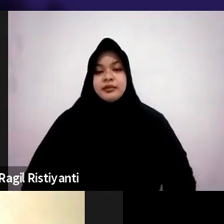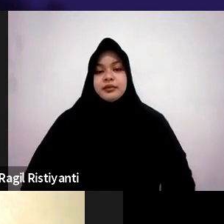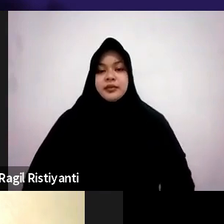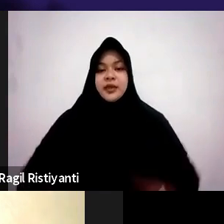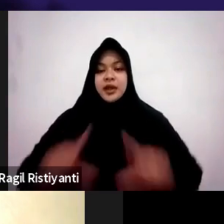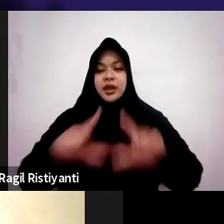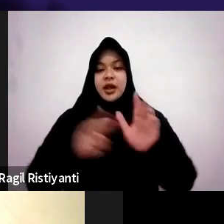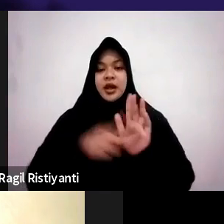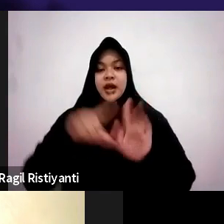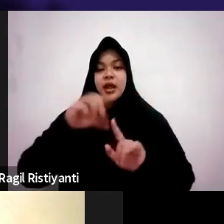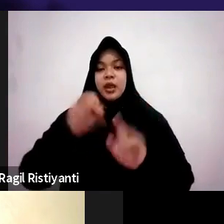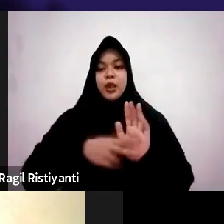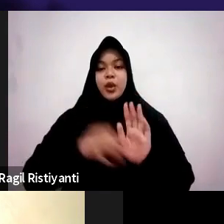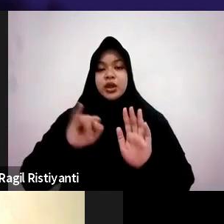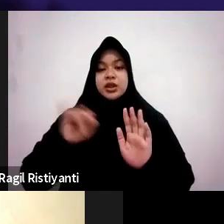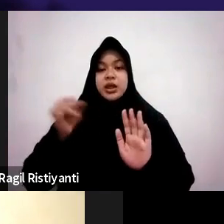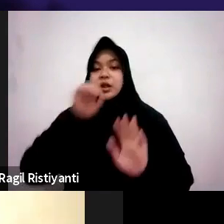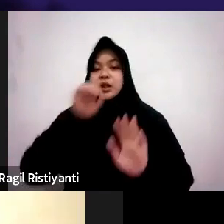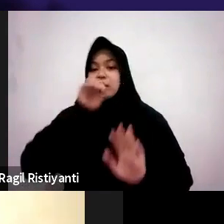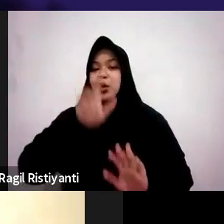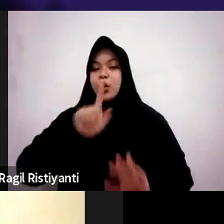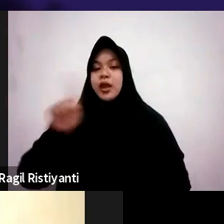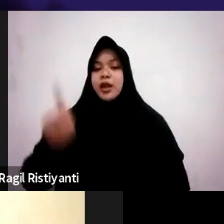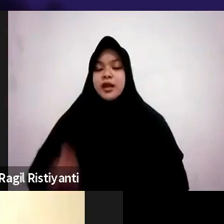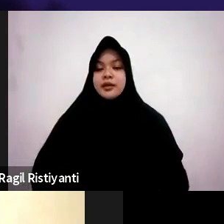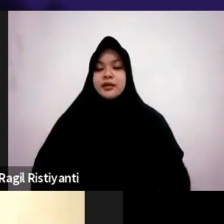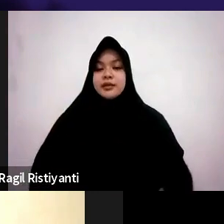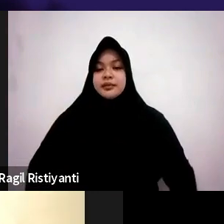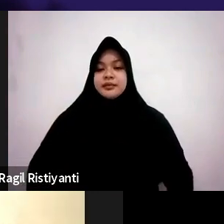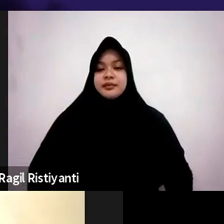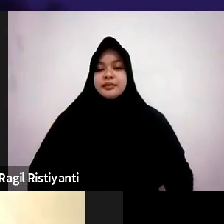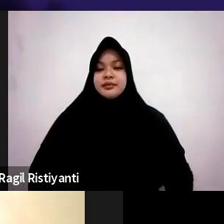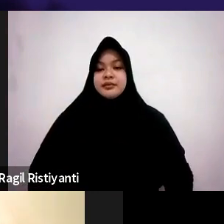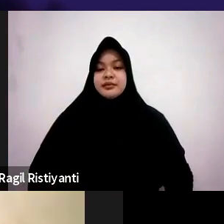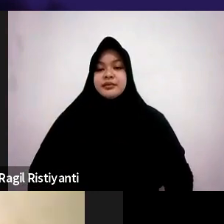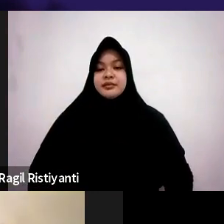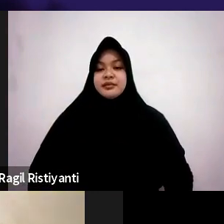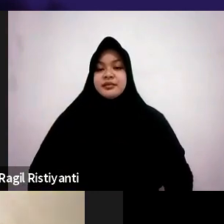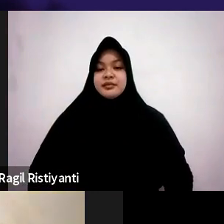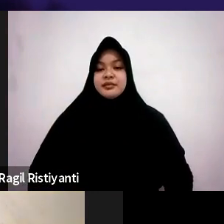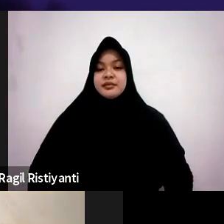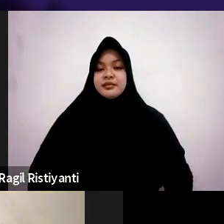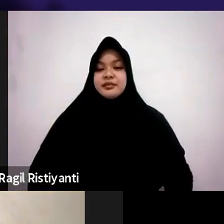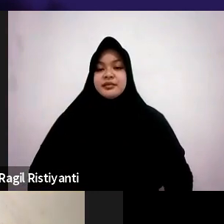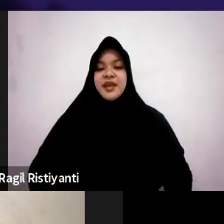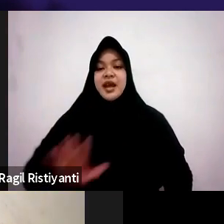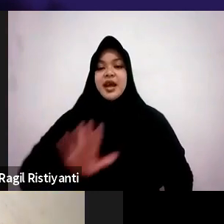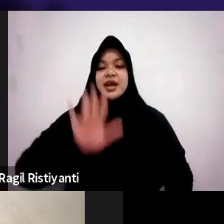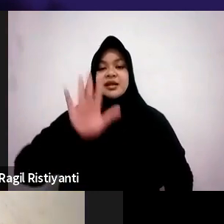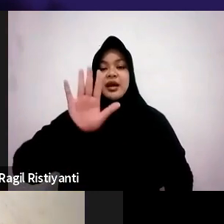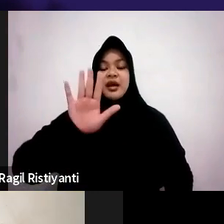menyampaikan tadi yang raison ternyata akun nama Zoom nya